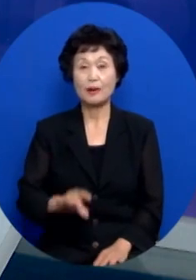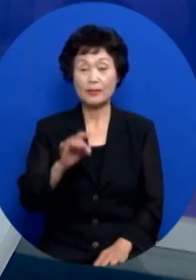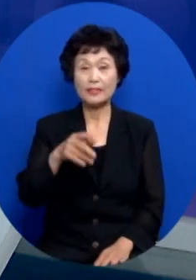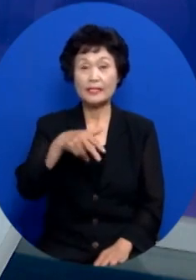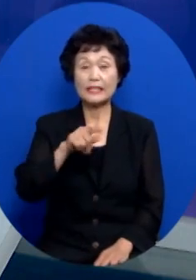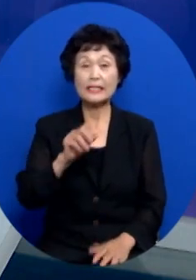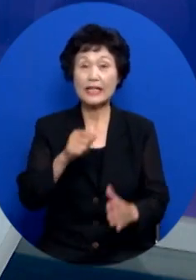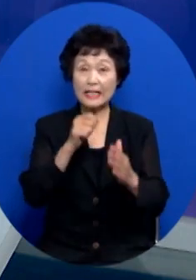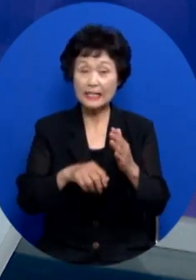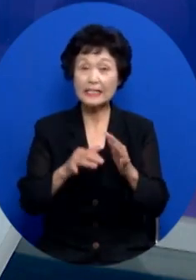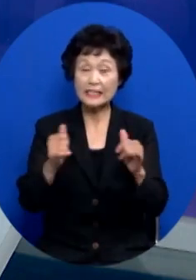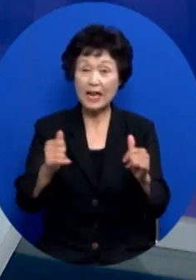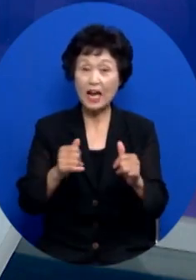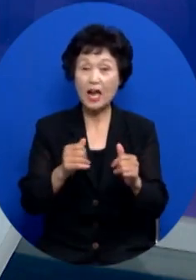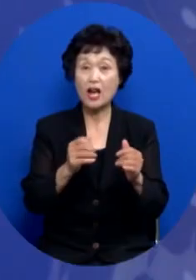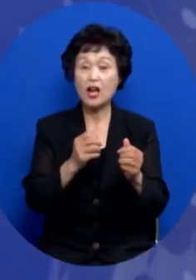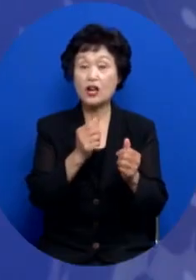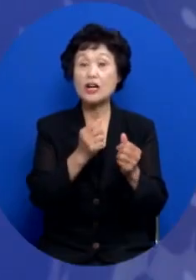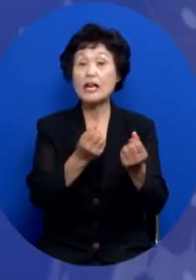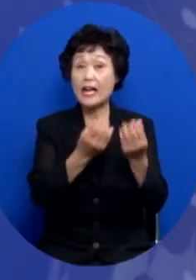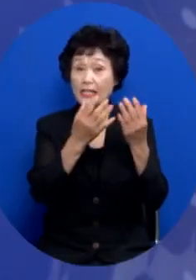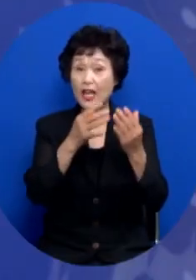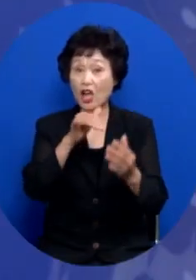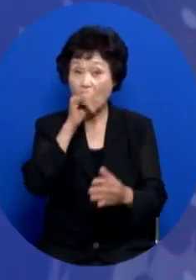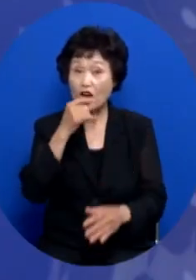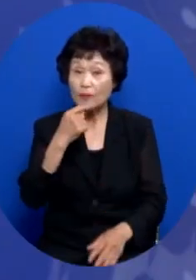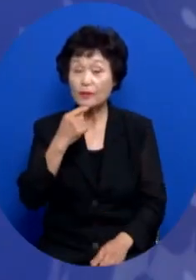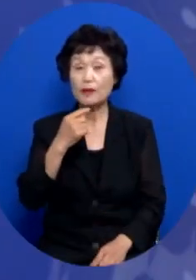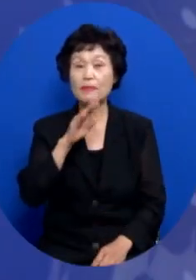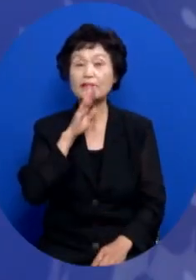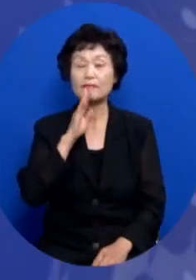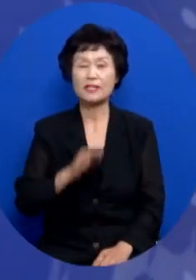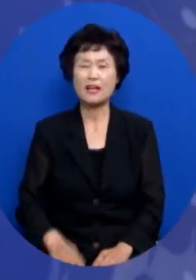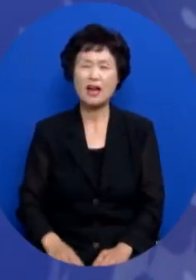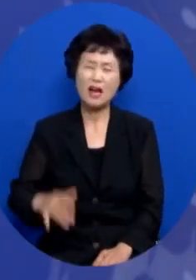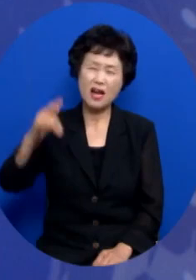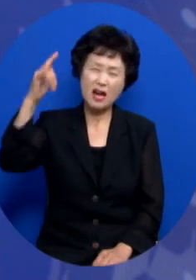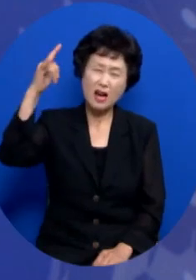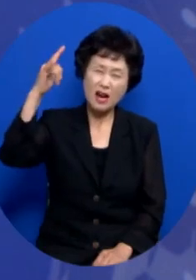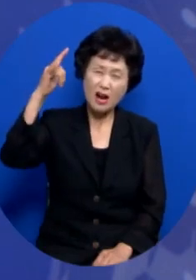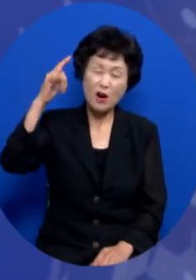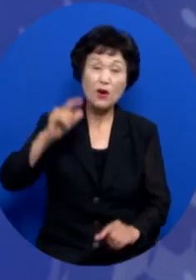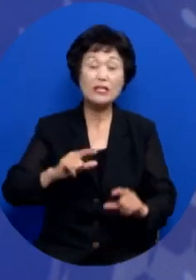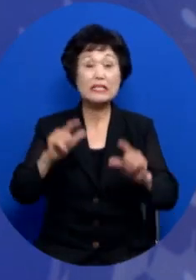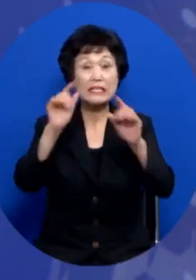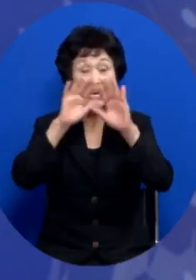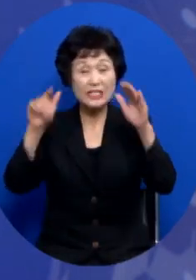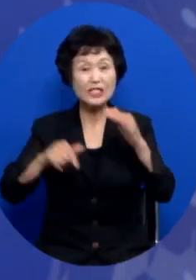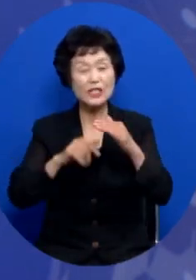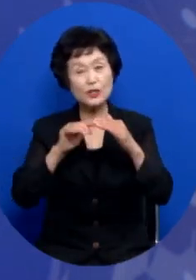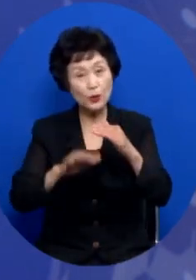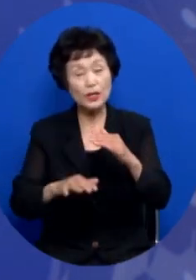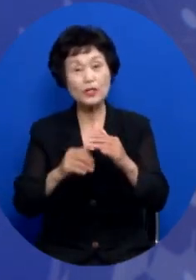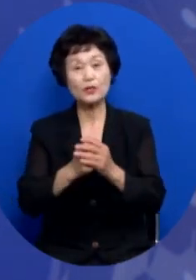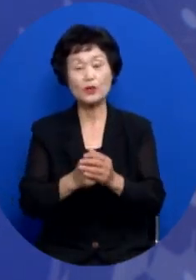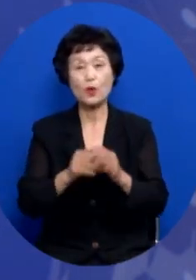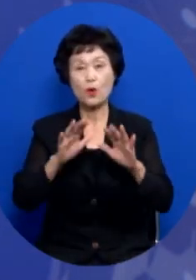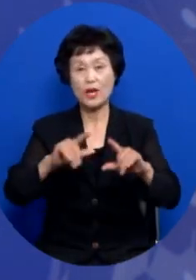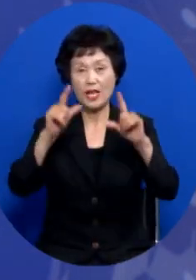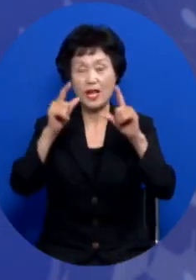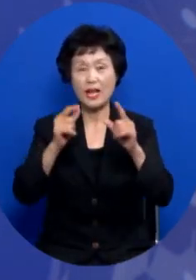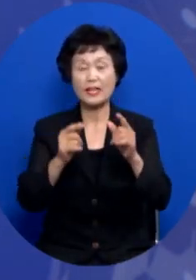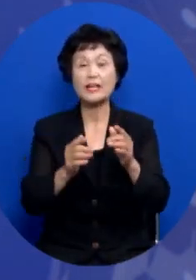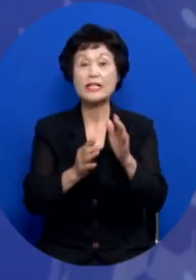축제 현장에 있었다고요? 네, 그렇습니다. 정말 뜨거웠던 폭염의 날씨, 인파 속에 퀴어 축제가 진행됐는데요. 올해는 시청